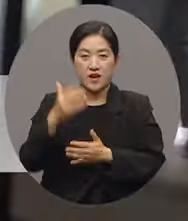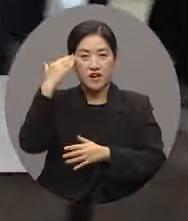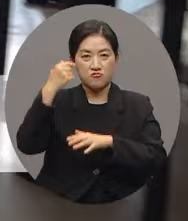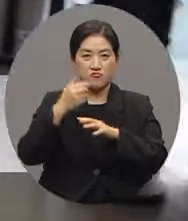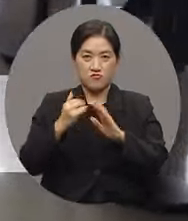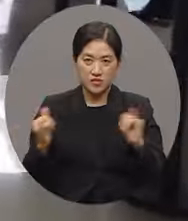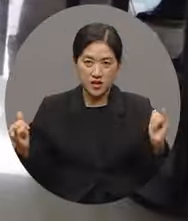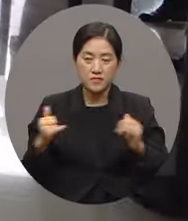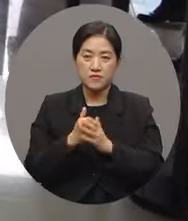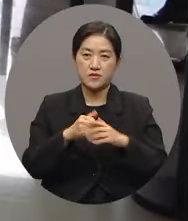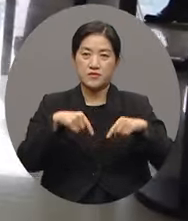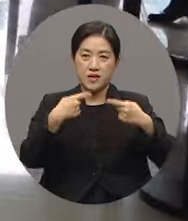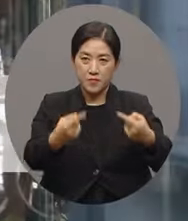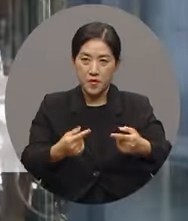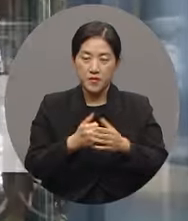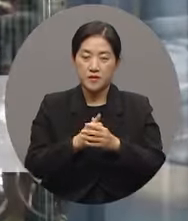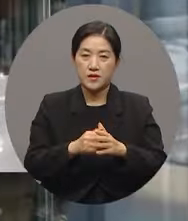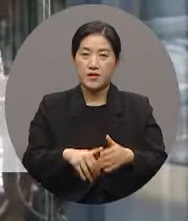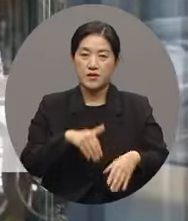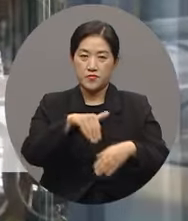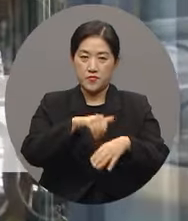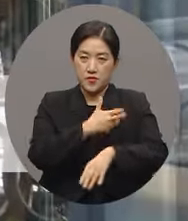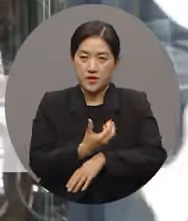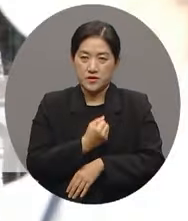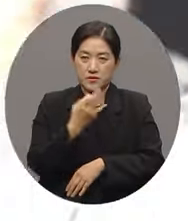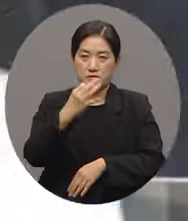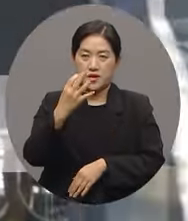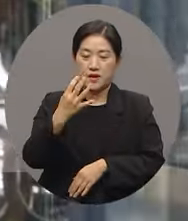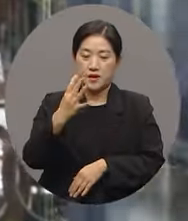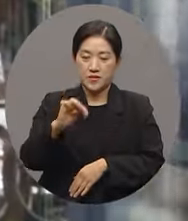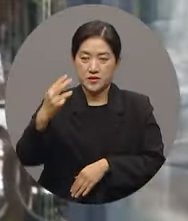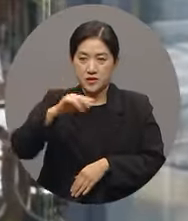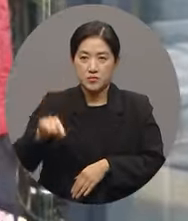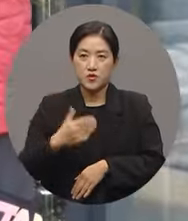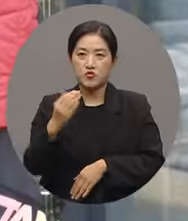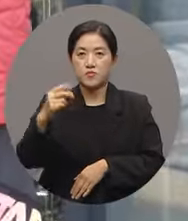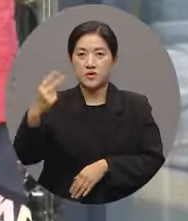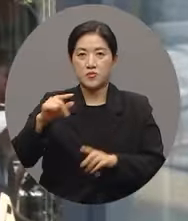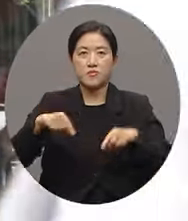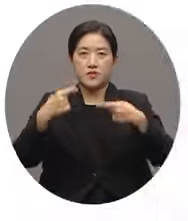14만 7천여 명 중 9만 2,000여 명이 참여했다고 밝혔습니다